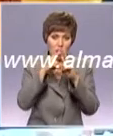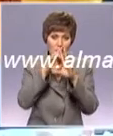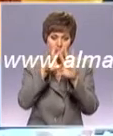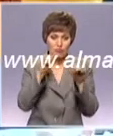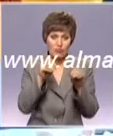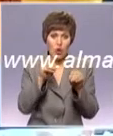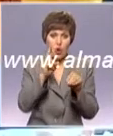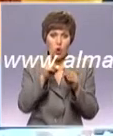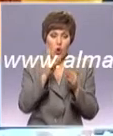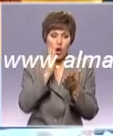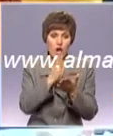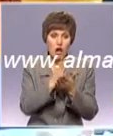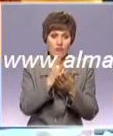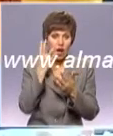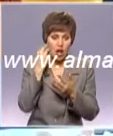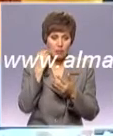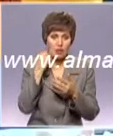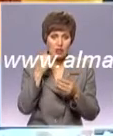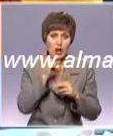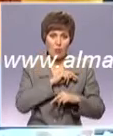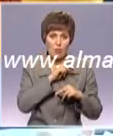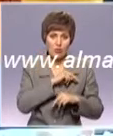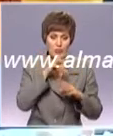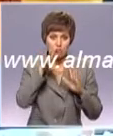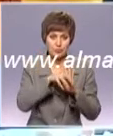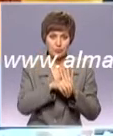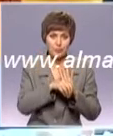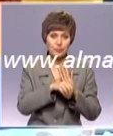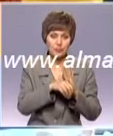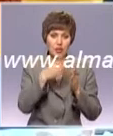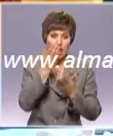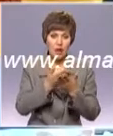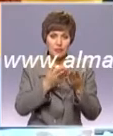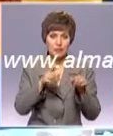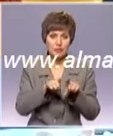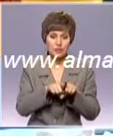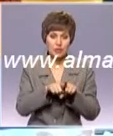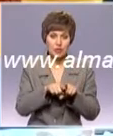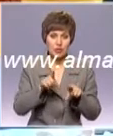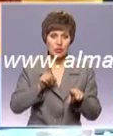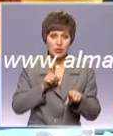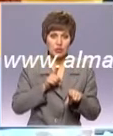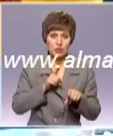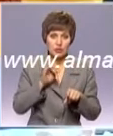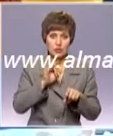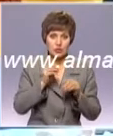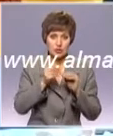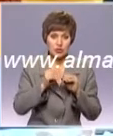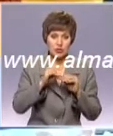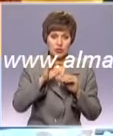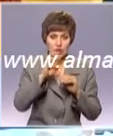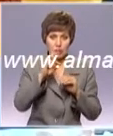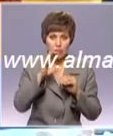стоит в Алмате, работает, значит, совет такой. ждите, собирайте деньги в